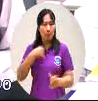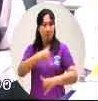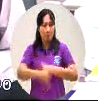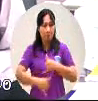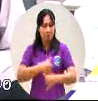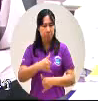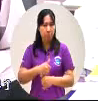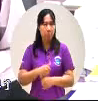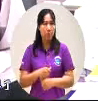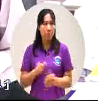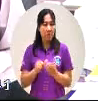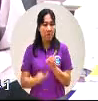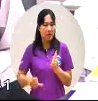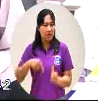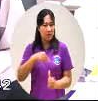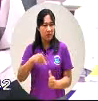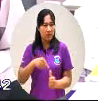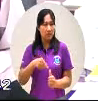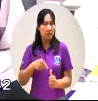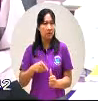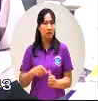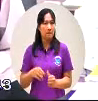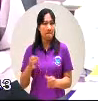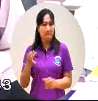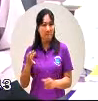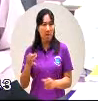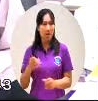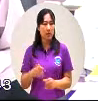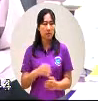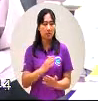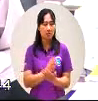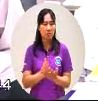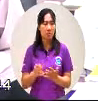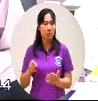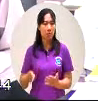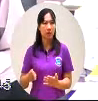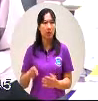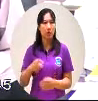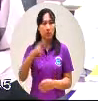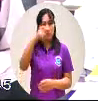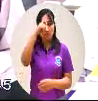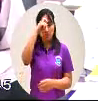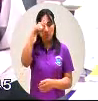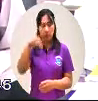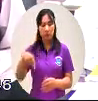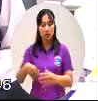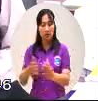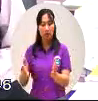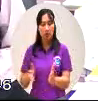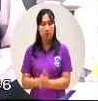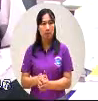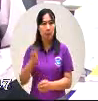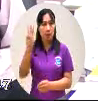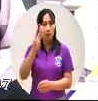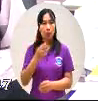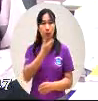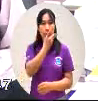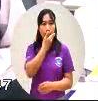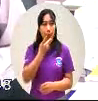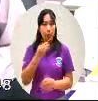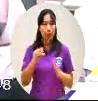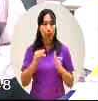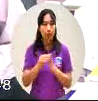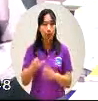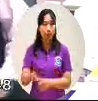生命的一种财产啊。希望这个区块啊，也希望这个水利局跟农业局啊，排一个时